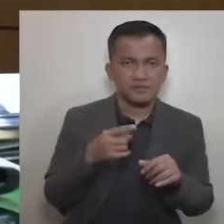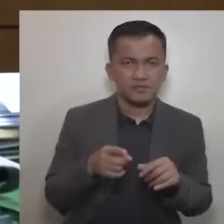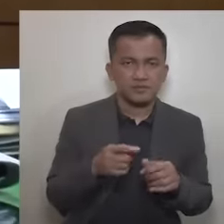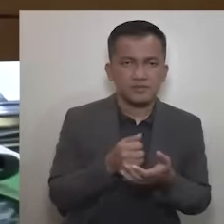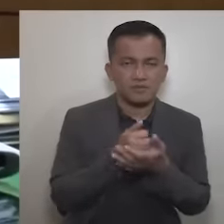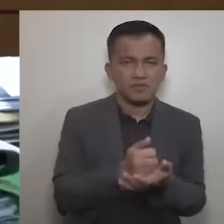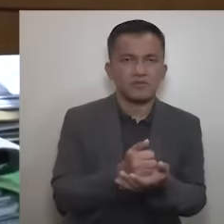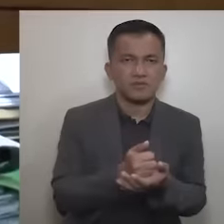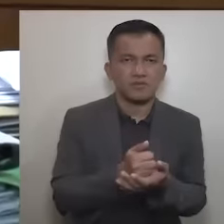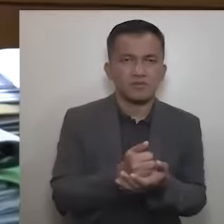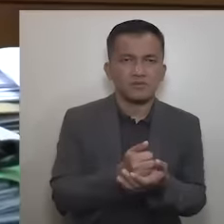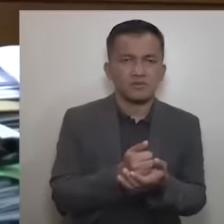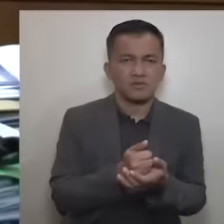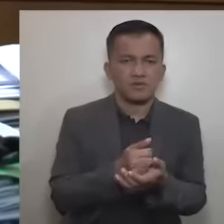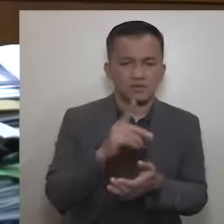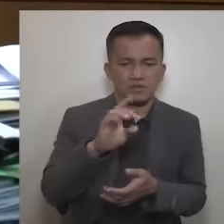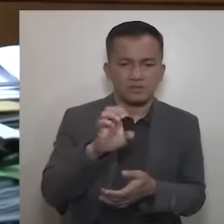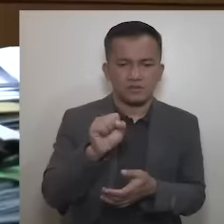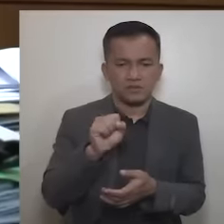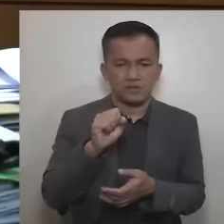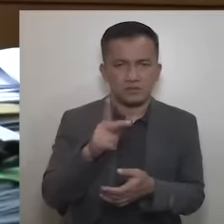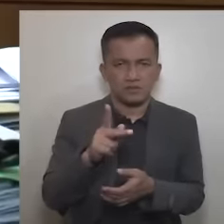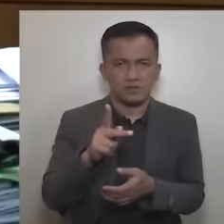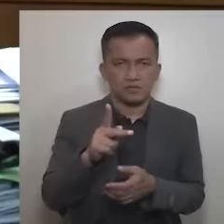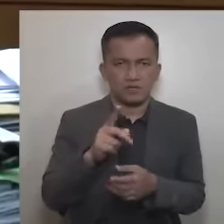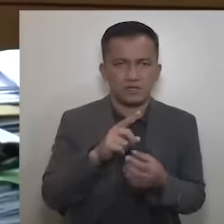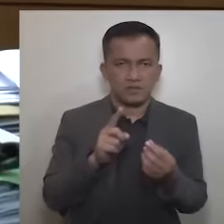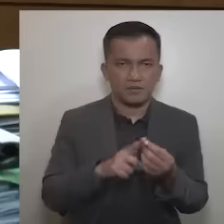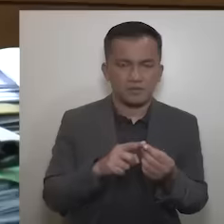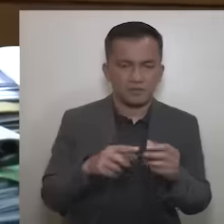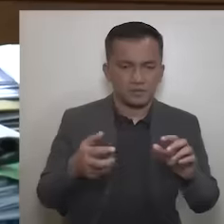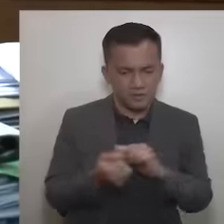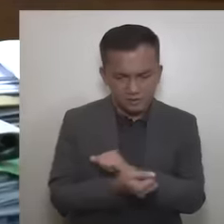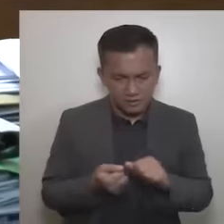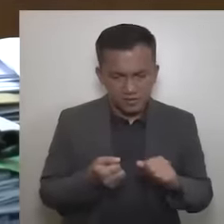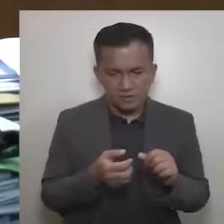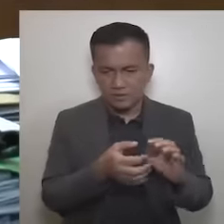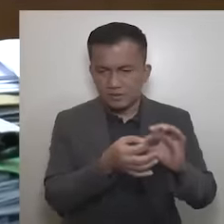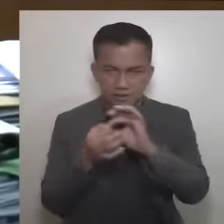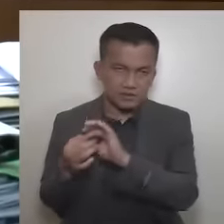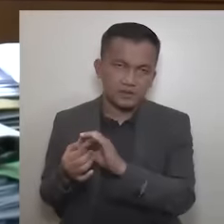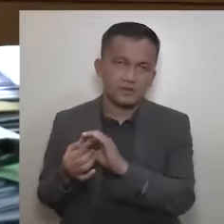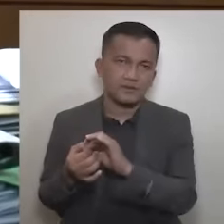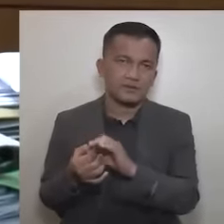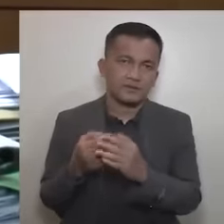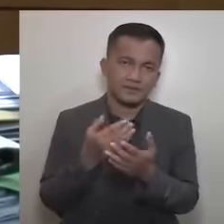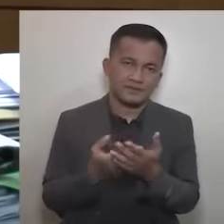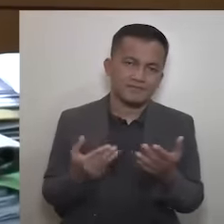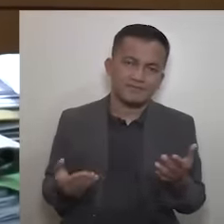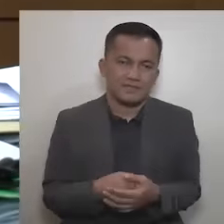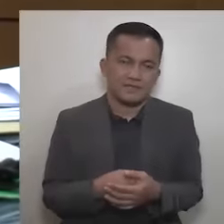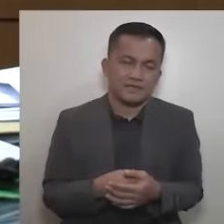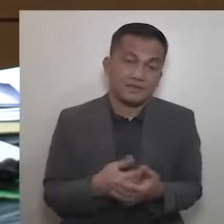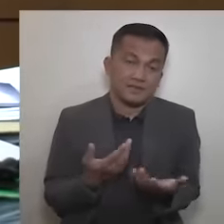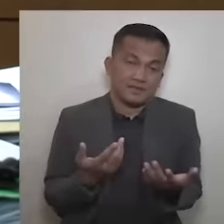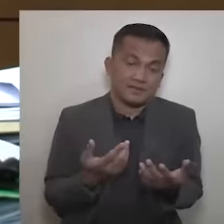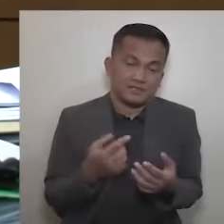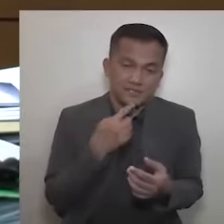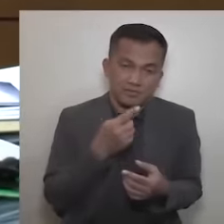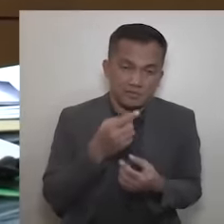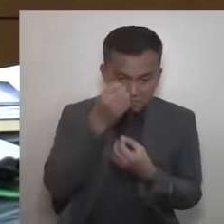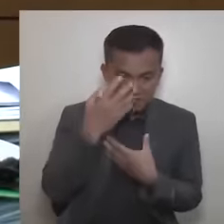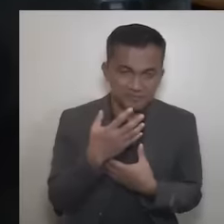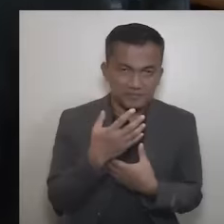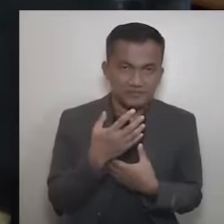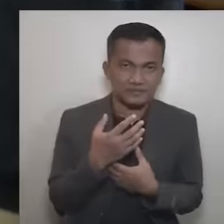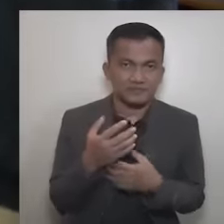matulungan din yung si DES doon sa mga with regard to mga disaster related matters din. Yun yung sa